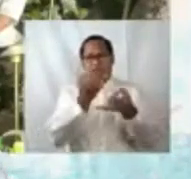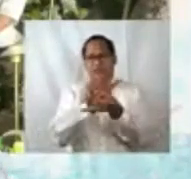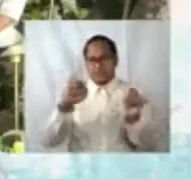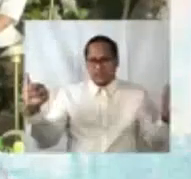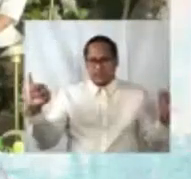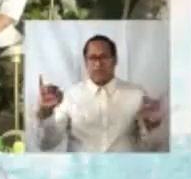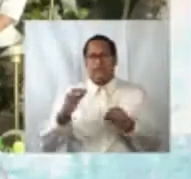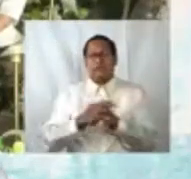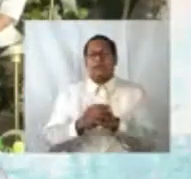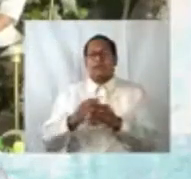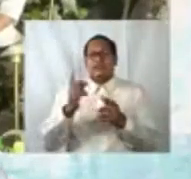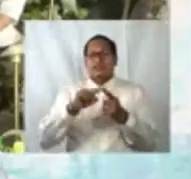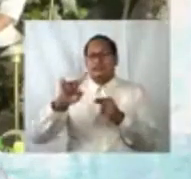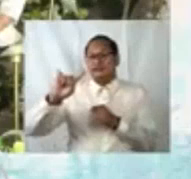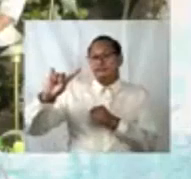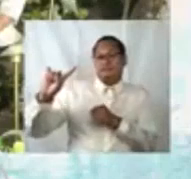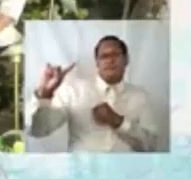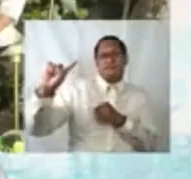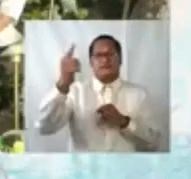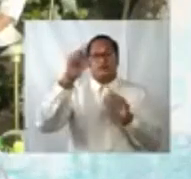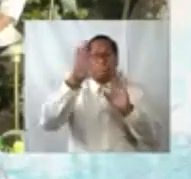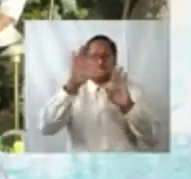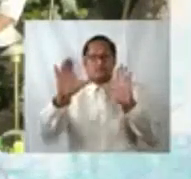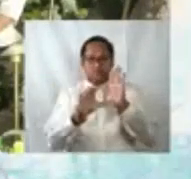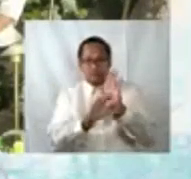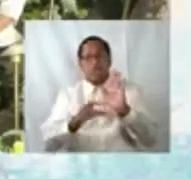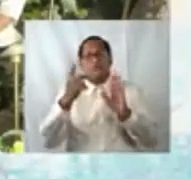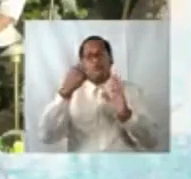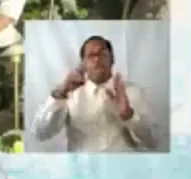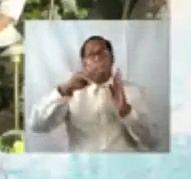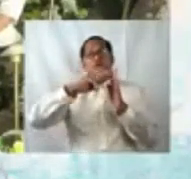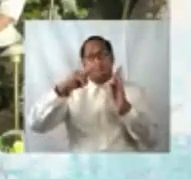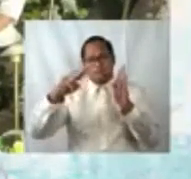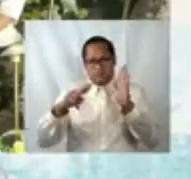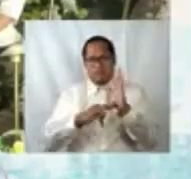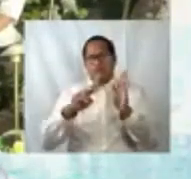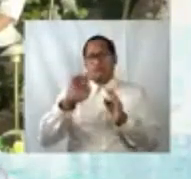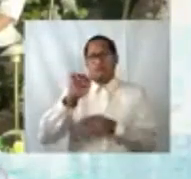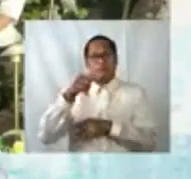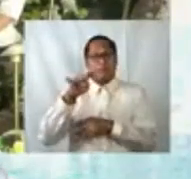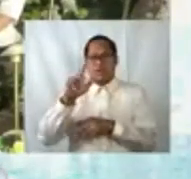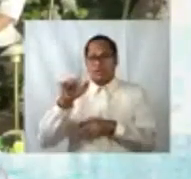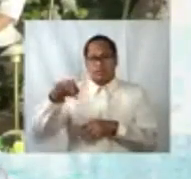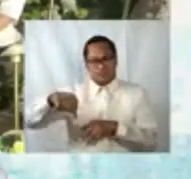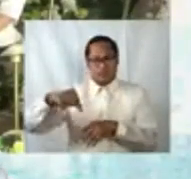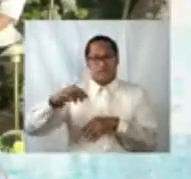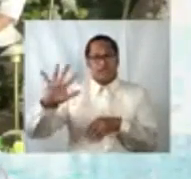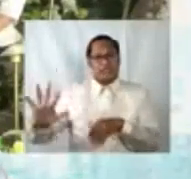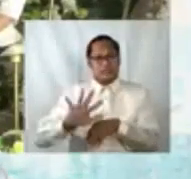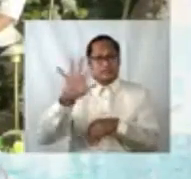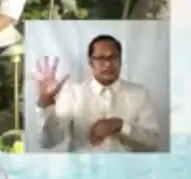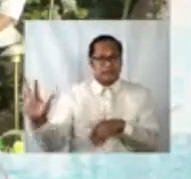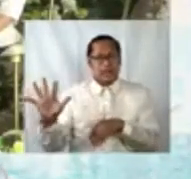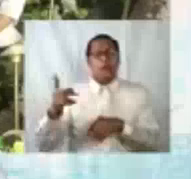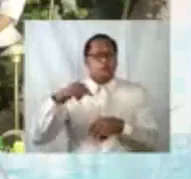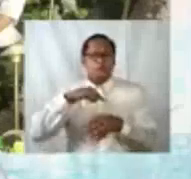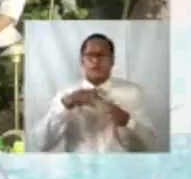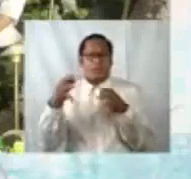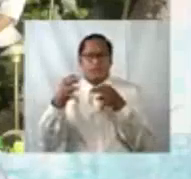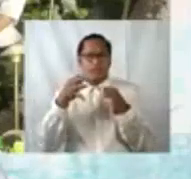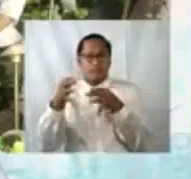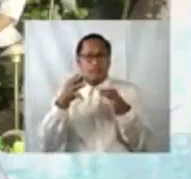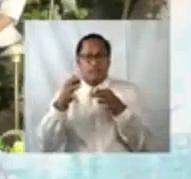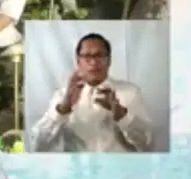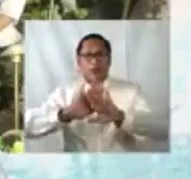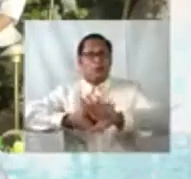at sa unang konstitusyonal na demokratikong republika sa Asia. Of course, nililiwanag natin dito na walang kinalaman ng